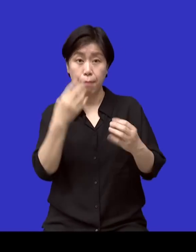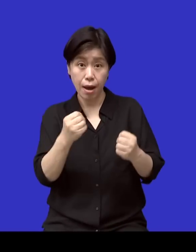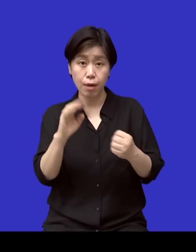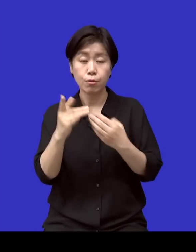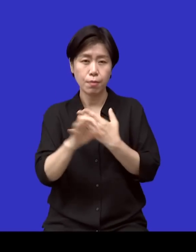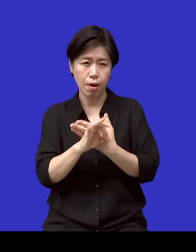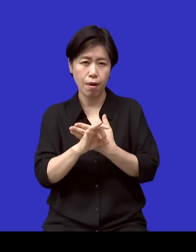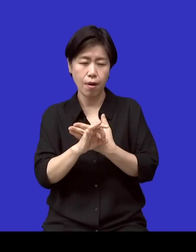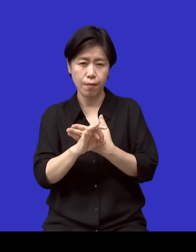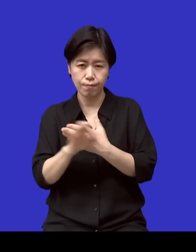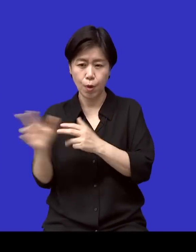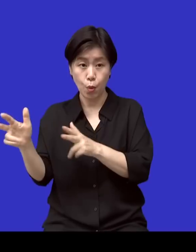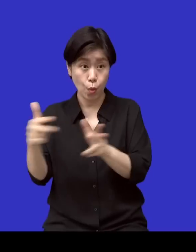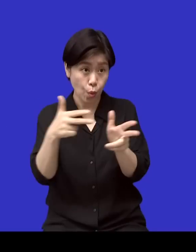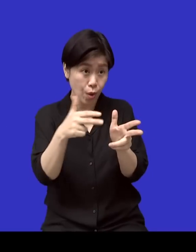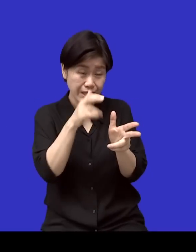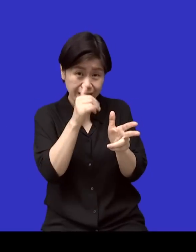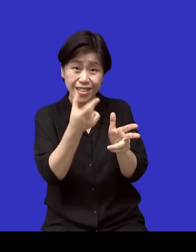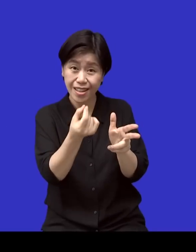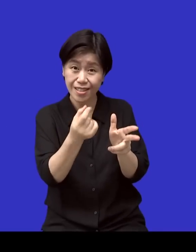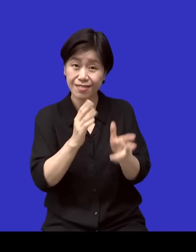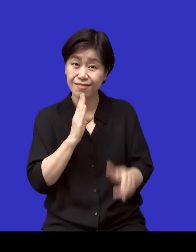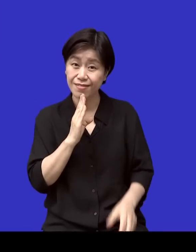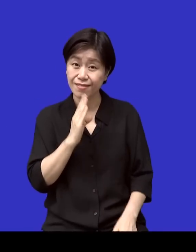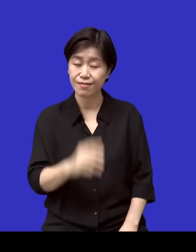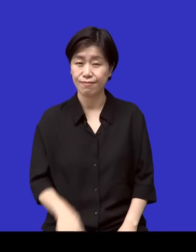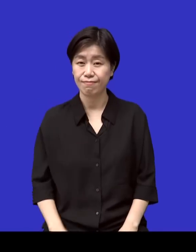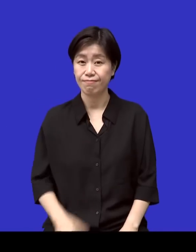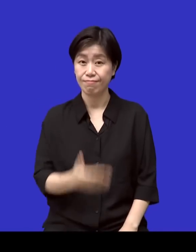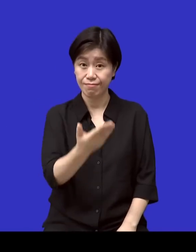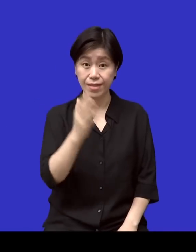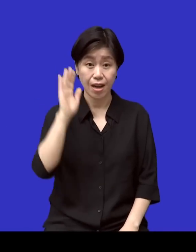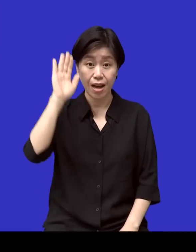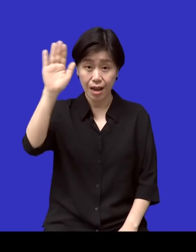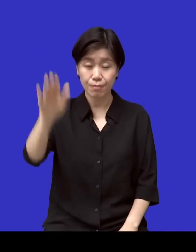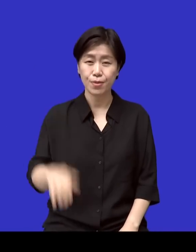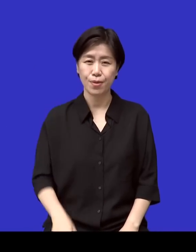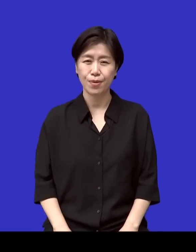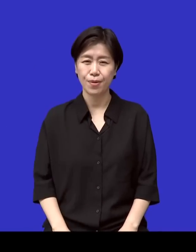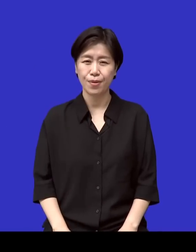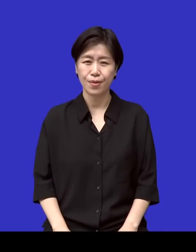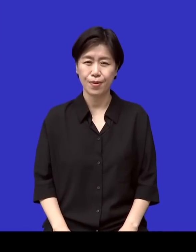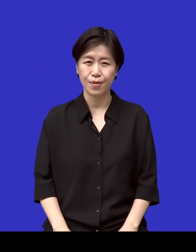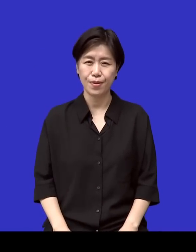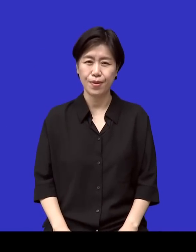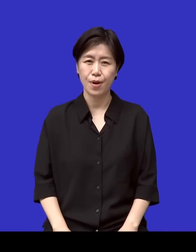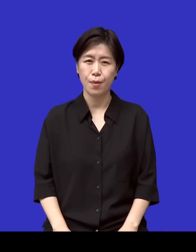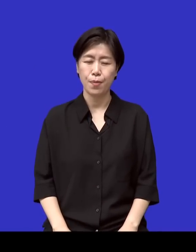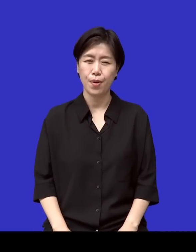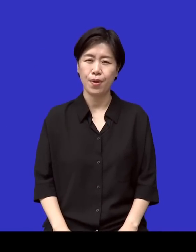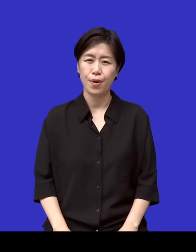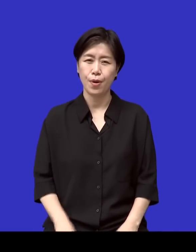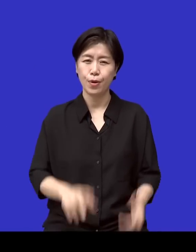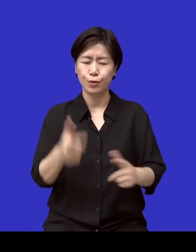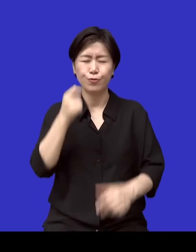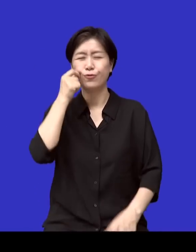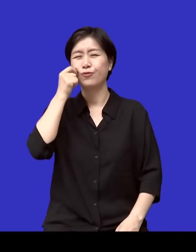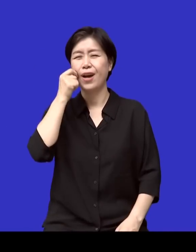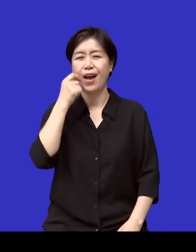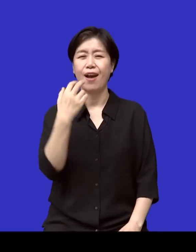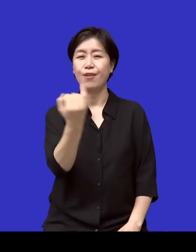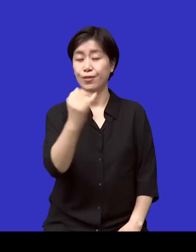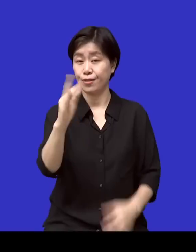사람들이 열광하고 그쵸. 좋아하게 되는 것 같아요. 그죠? 김소희 선수가 이제 앞으로 알파인기에 네. 김연아가 되고 손현재가 돼서 제가 한번 열심히